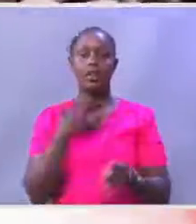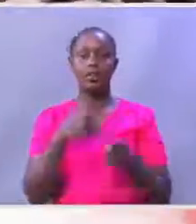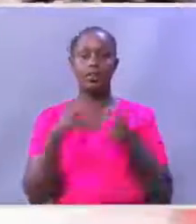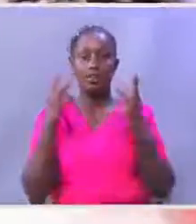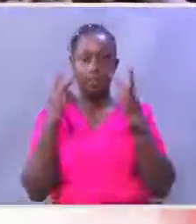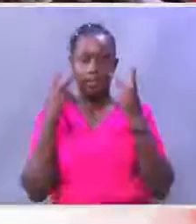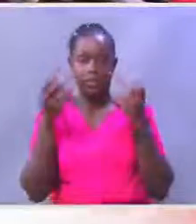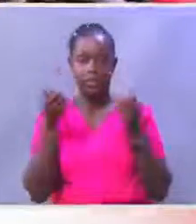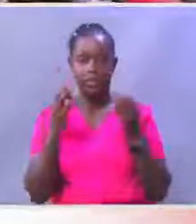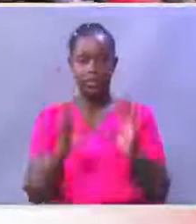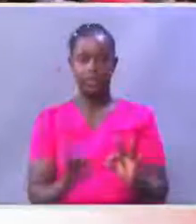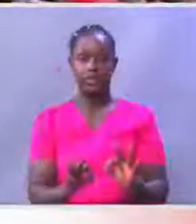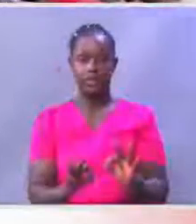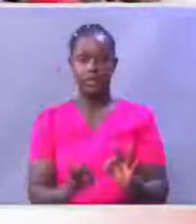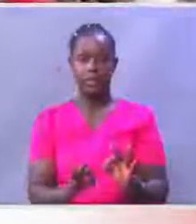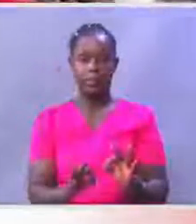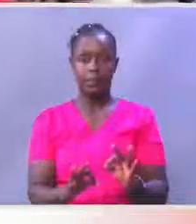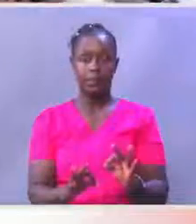kama